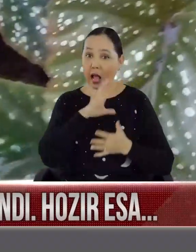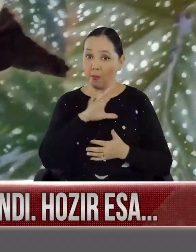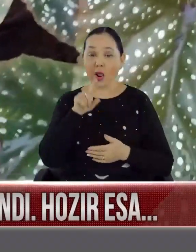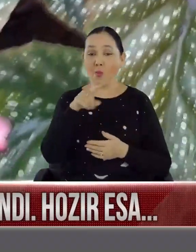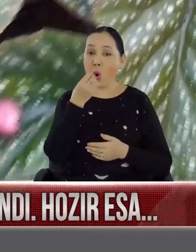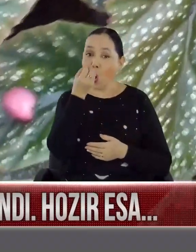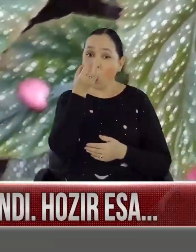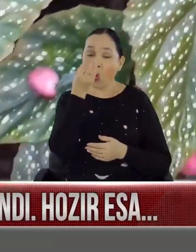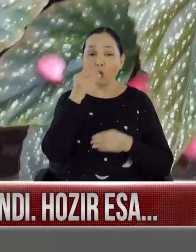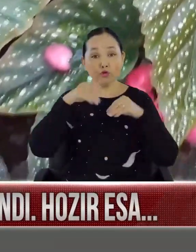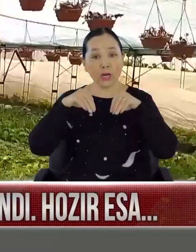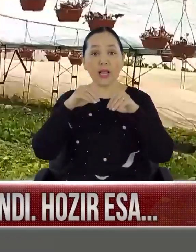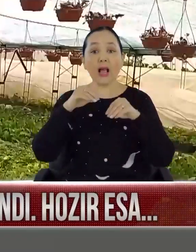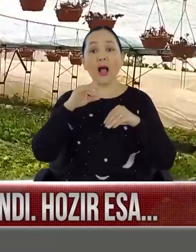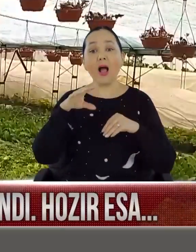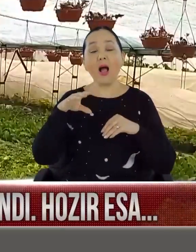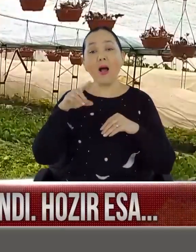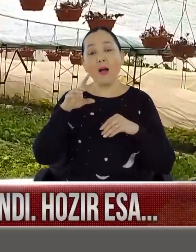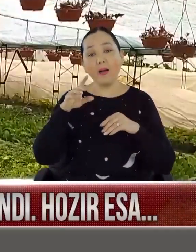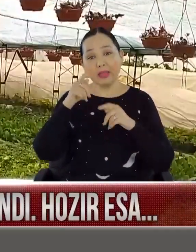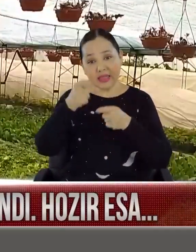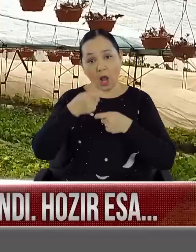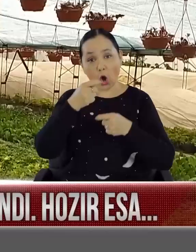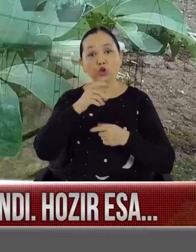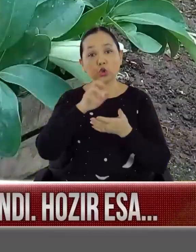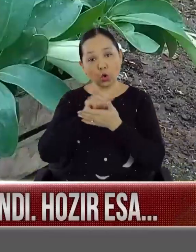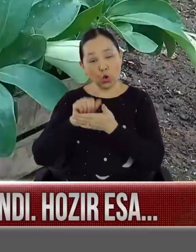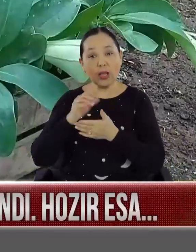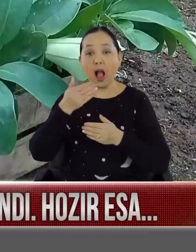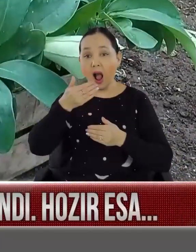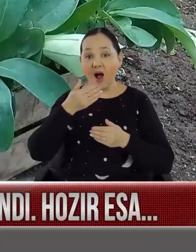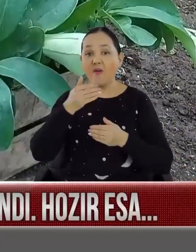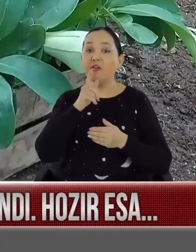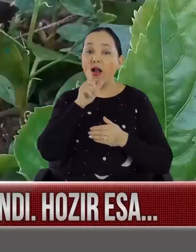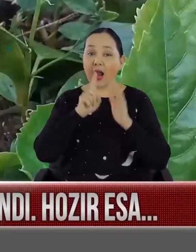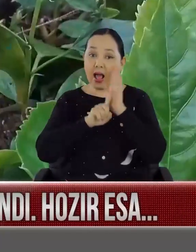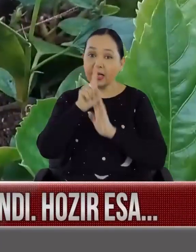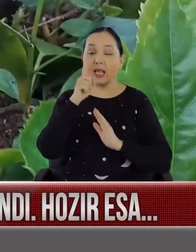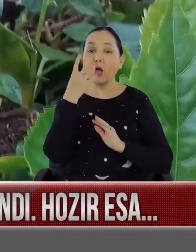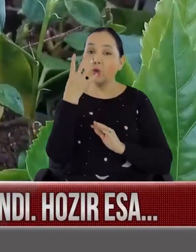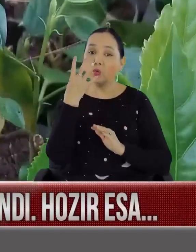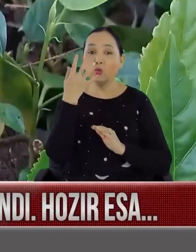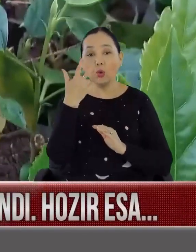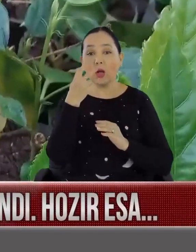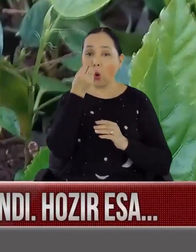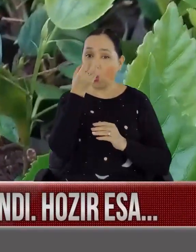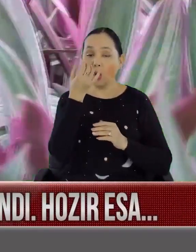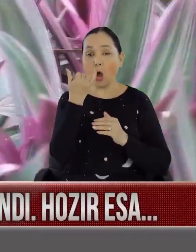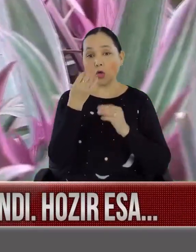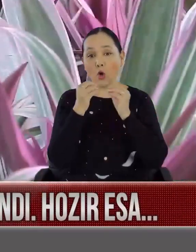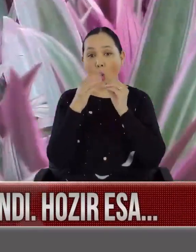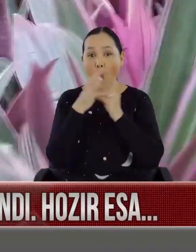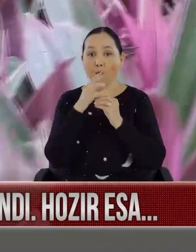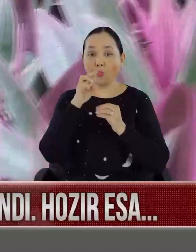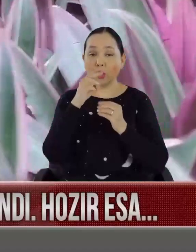bu gulchilik qilmasimizdan oldin ham tamador badini dehqonchilik bilan shug'ullangan. Avvaliga oralatib ekilgan 3-4 xil gul hozirda 15